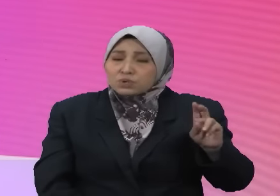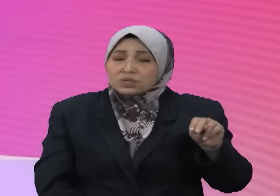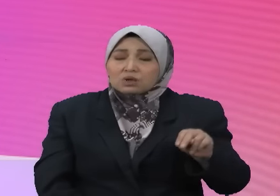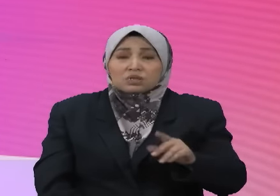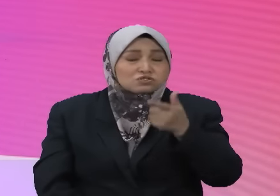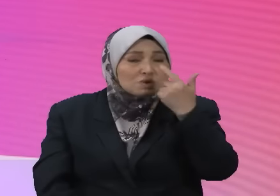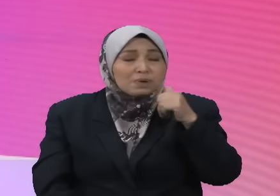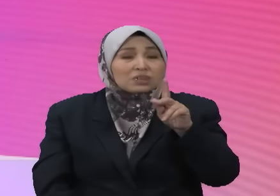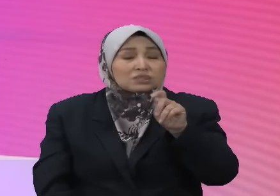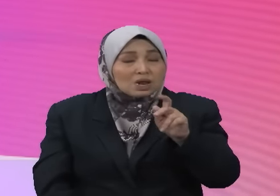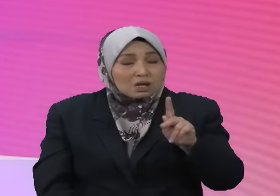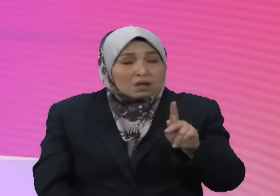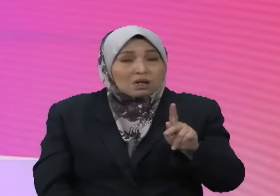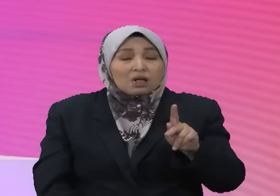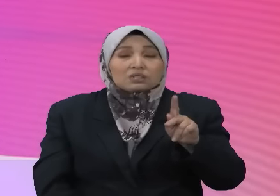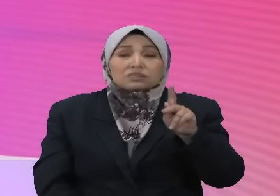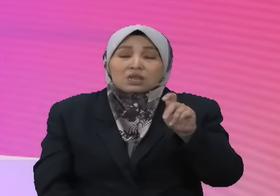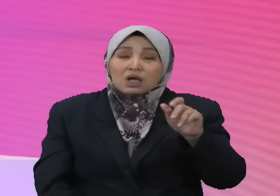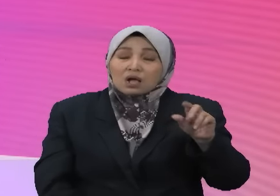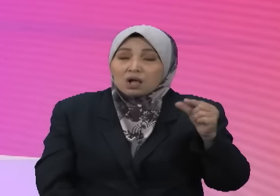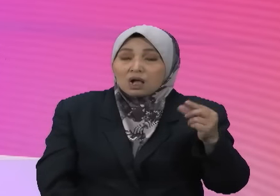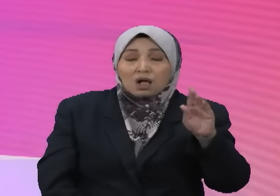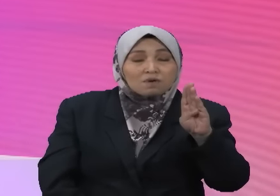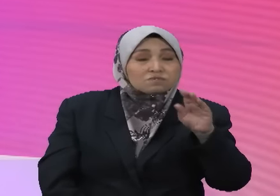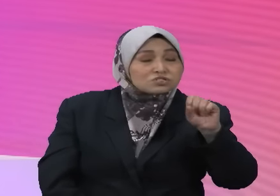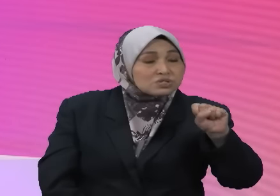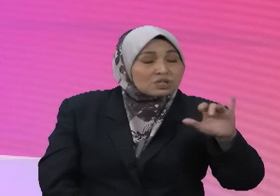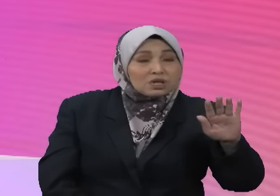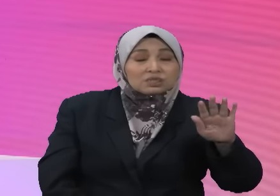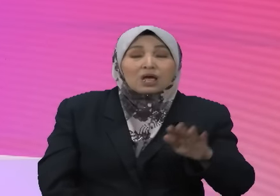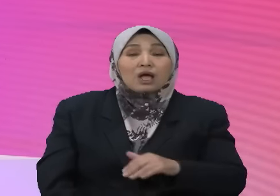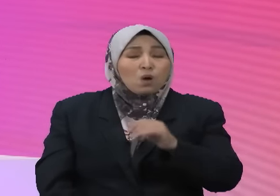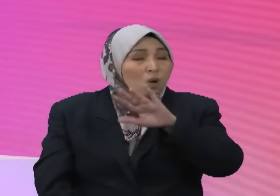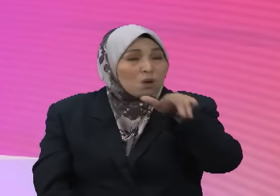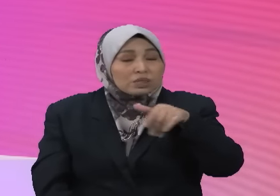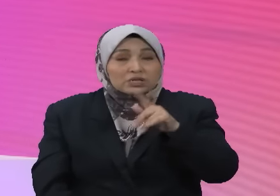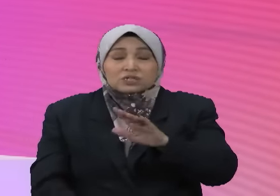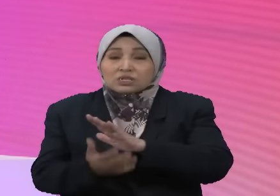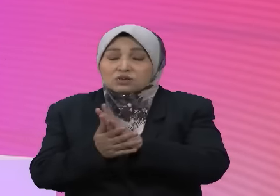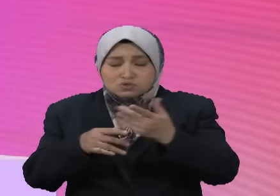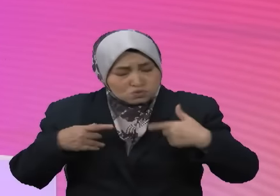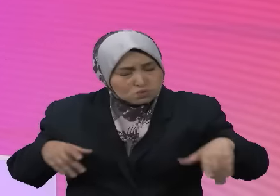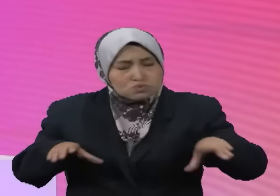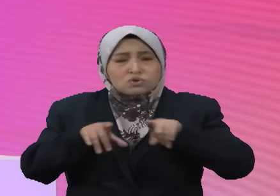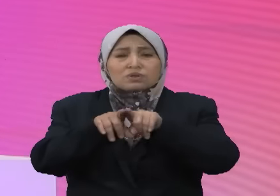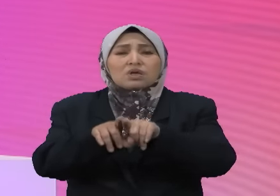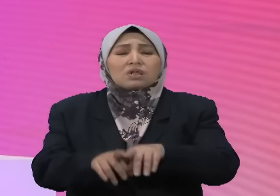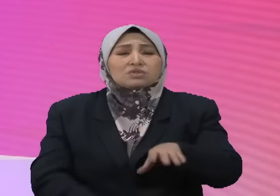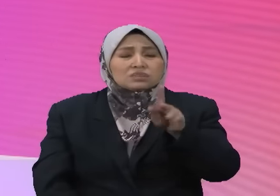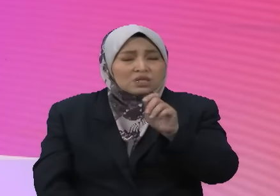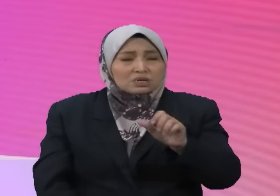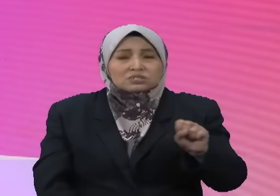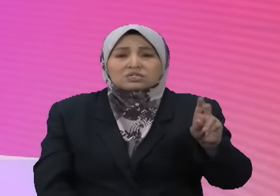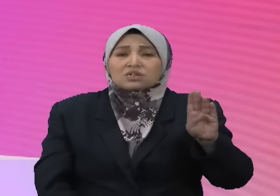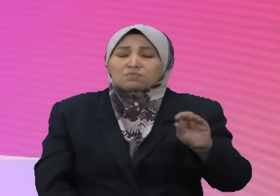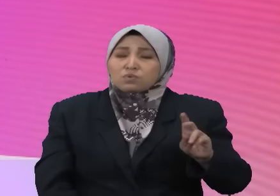oleh kerana tak ta Kaf Sin tu Hamas belaka jadi sekalikan dia taksibun